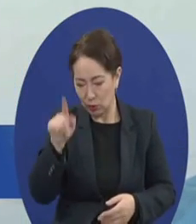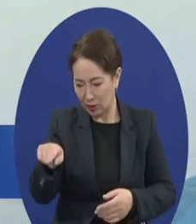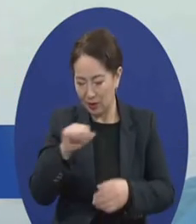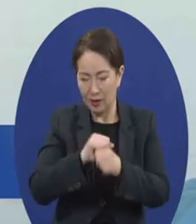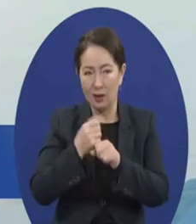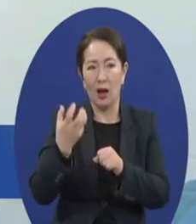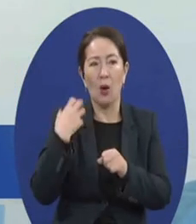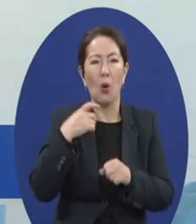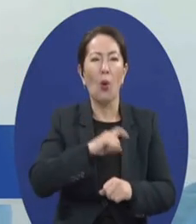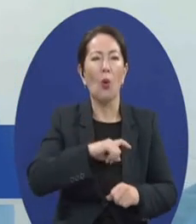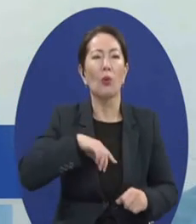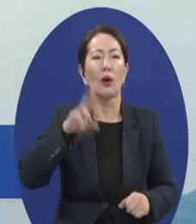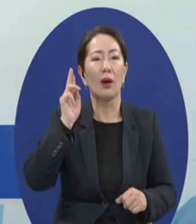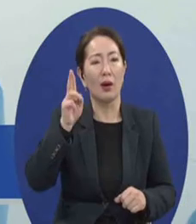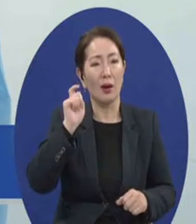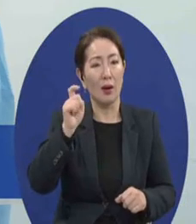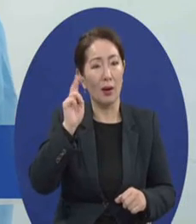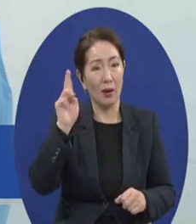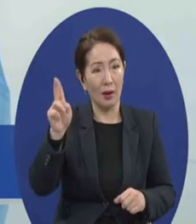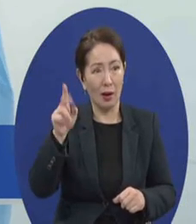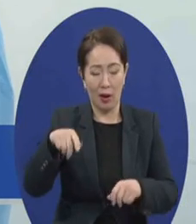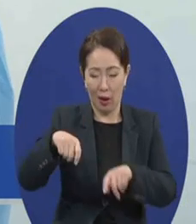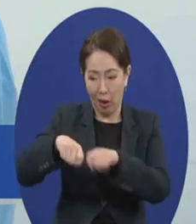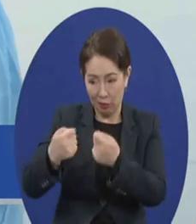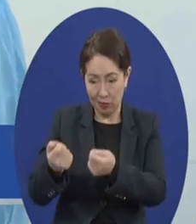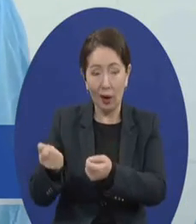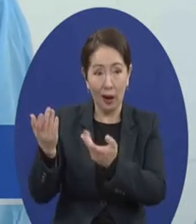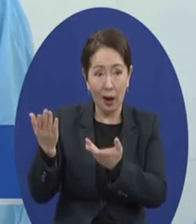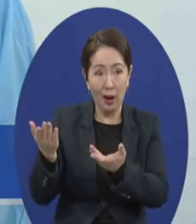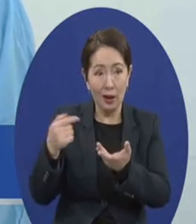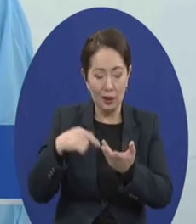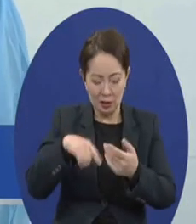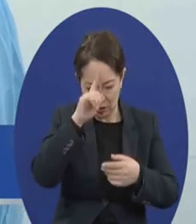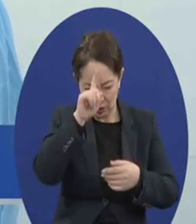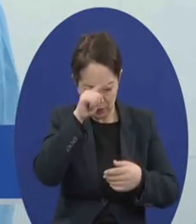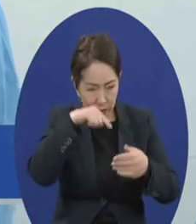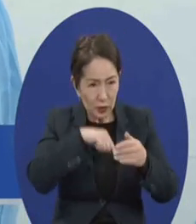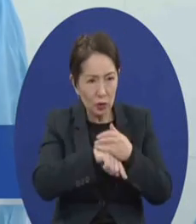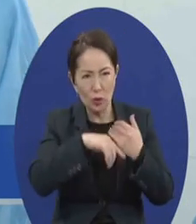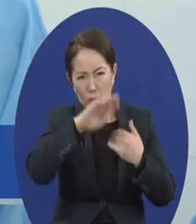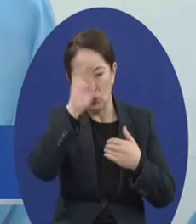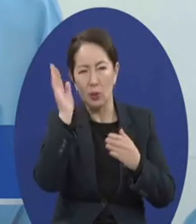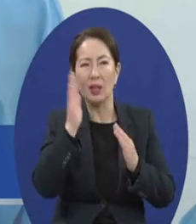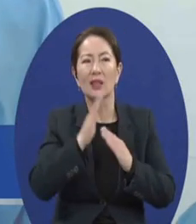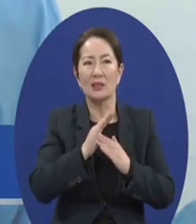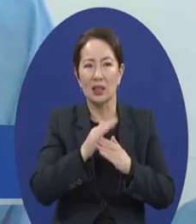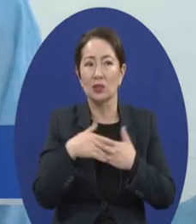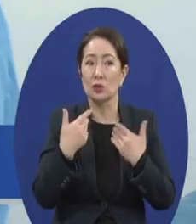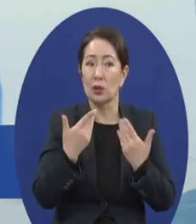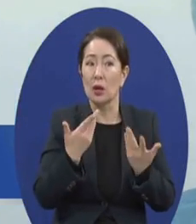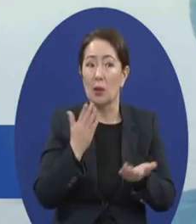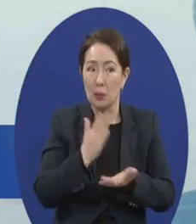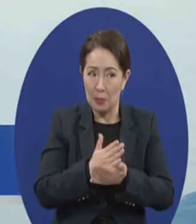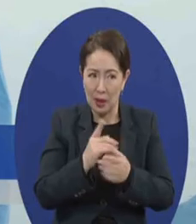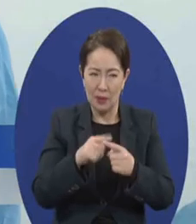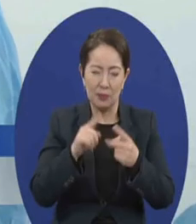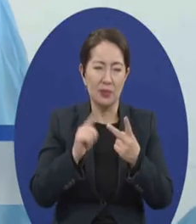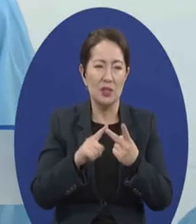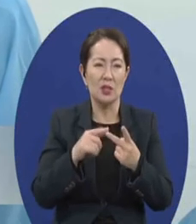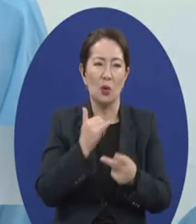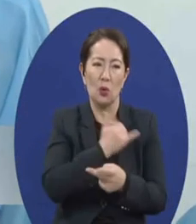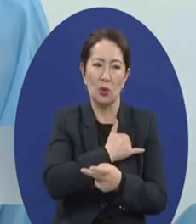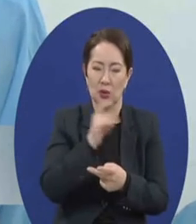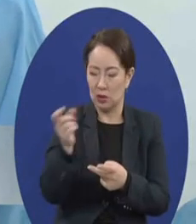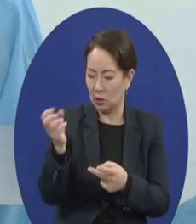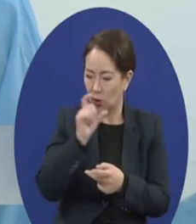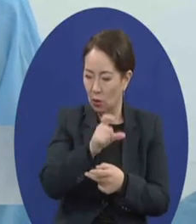хувийн компани гэдэг юм байна. За тэнд идэрэл гарсан учраас ингээд эмнэлгийн дулааныг тасалт болсон. За тэгтээ бас энэ удирдлагууд нь